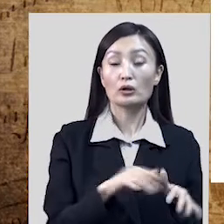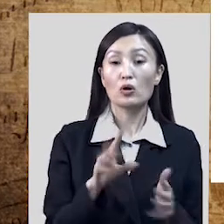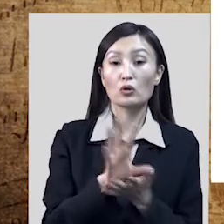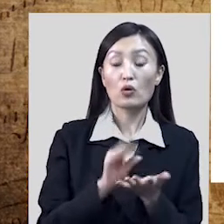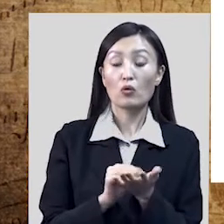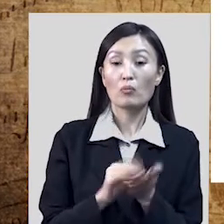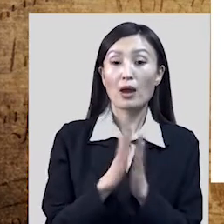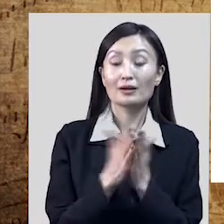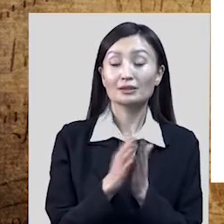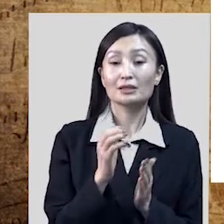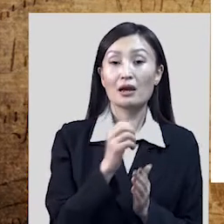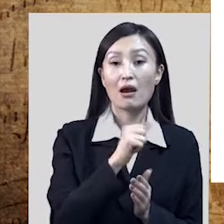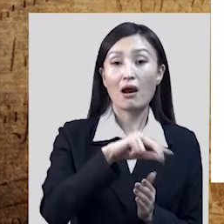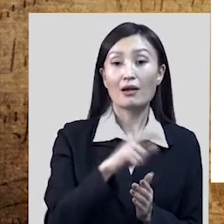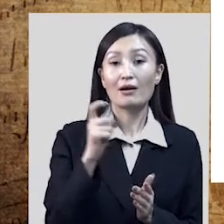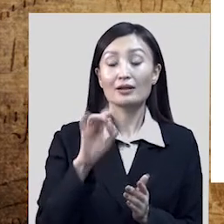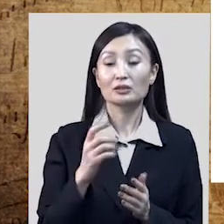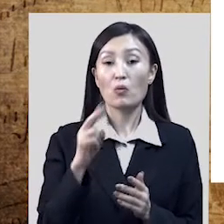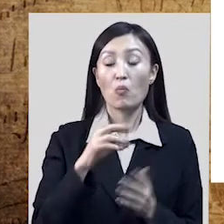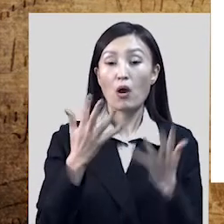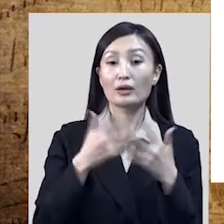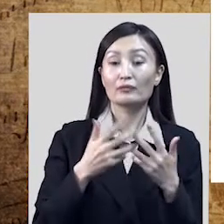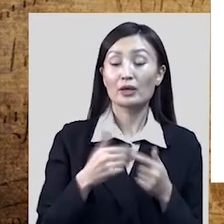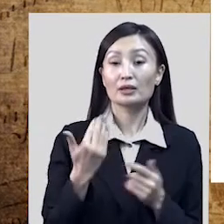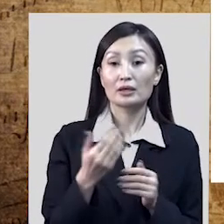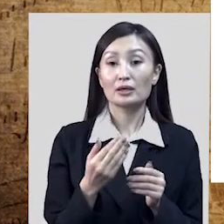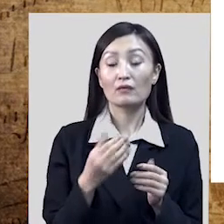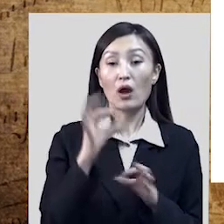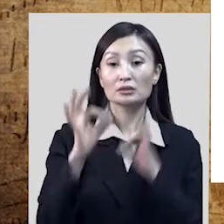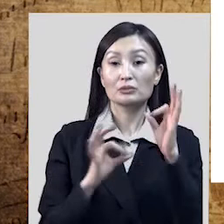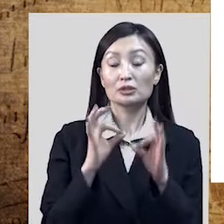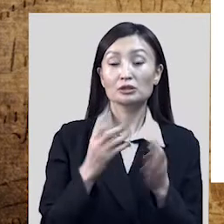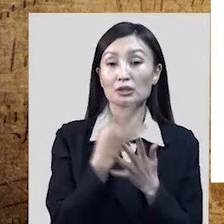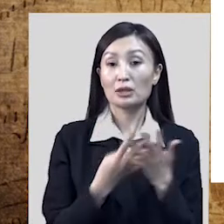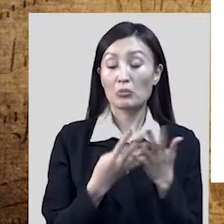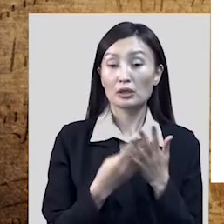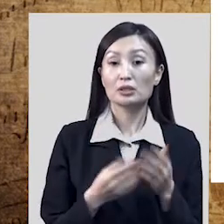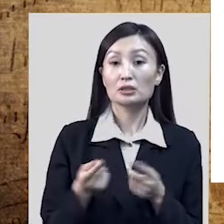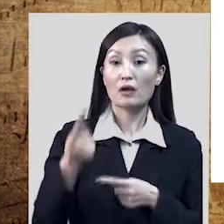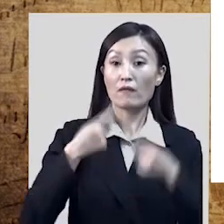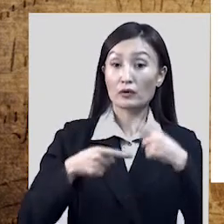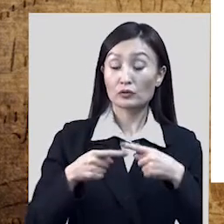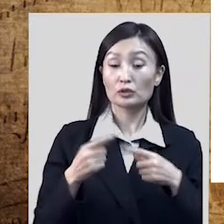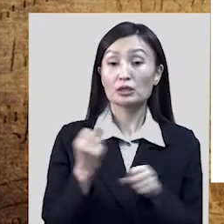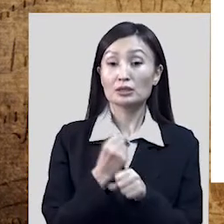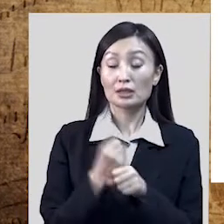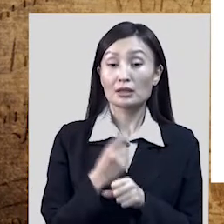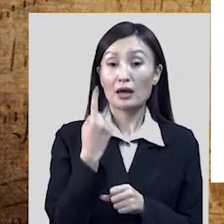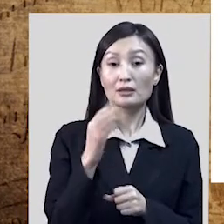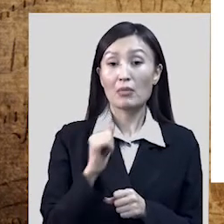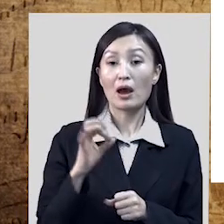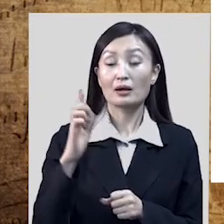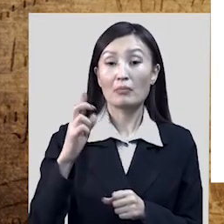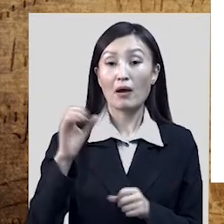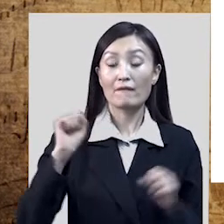аль-хорезми по арифметике и укороченной версии его астрономических таблиц которые были сделаны одним арабом в